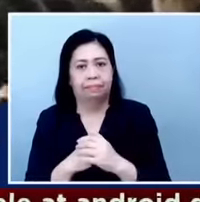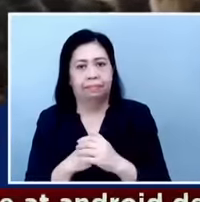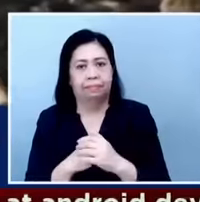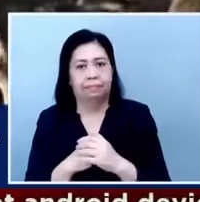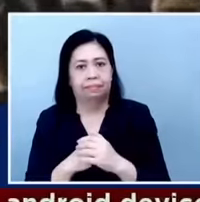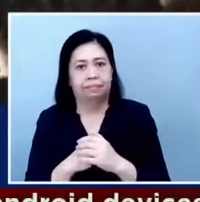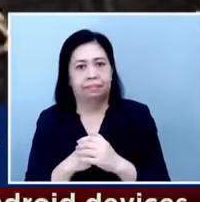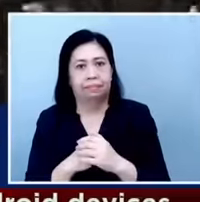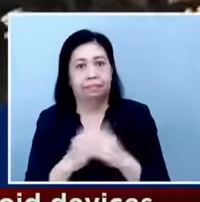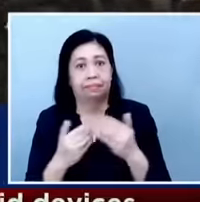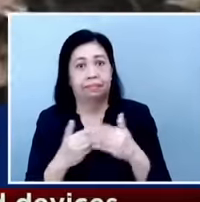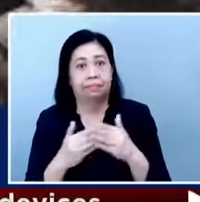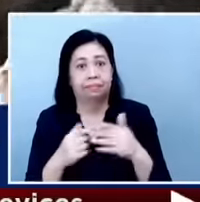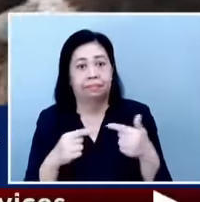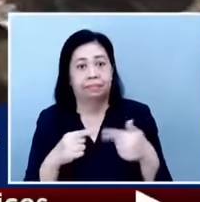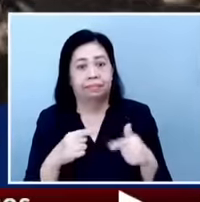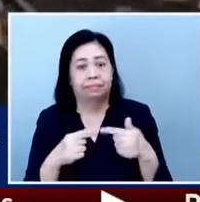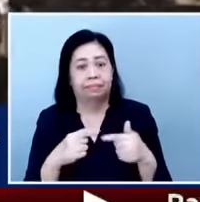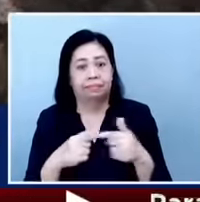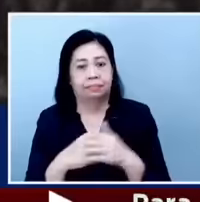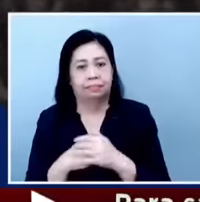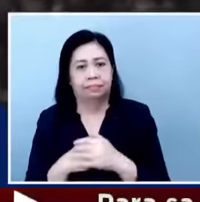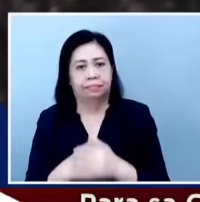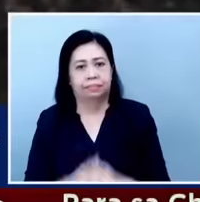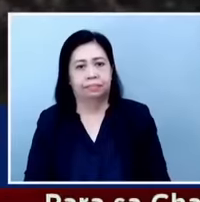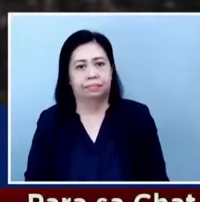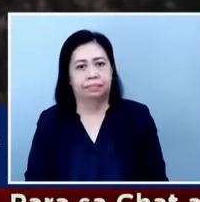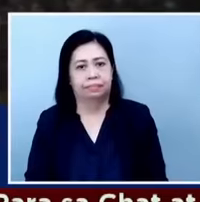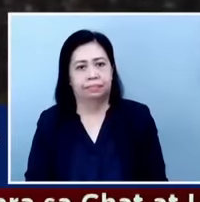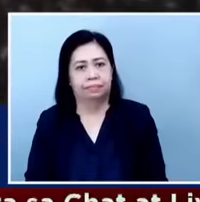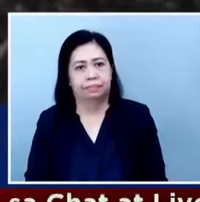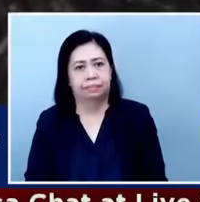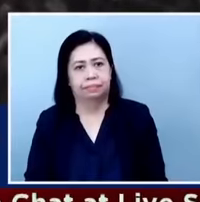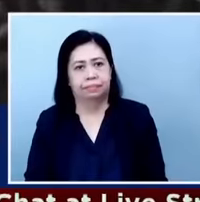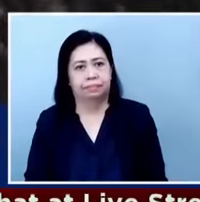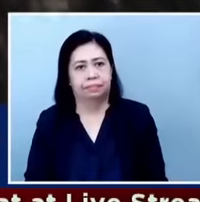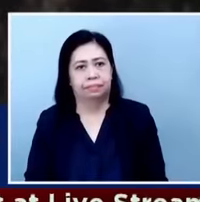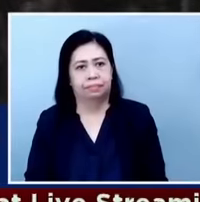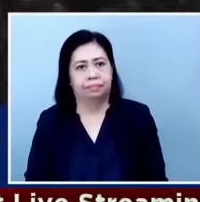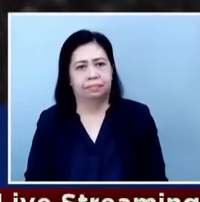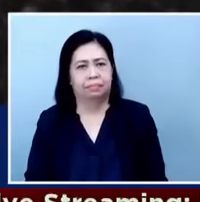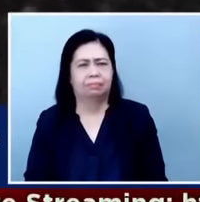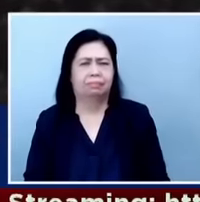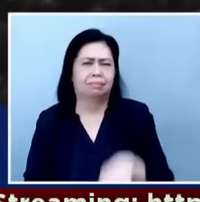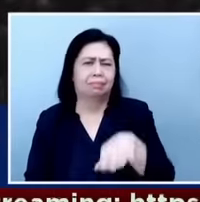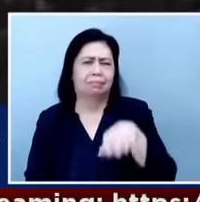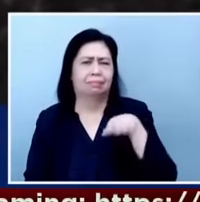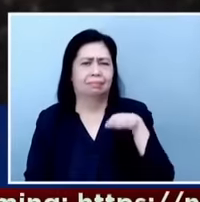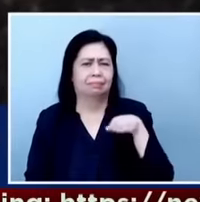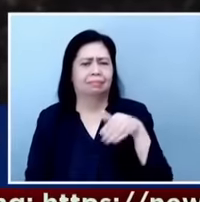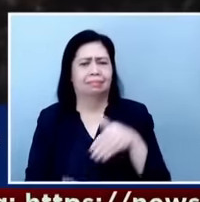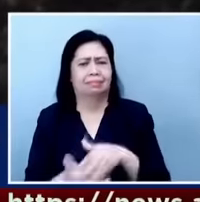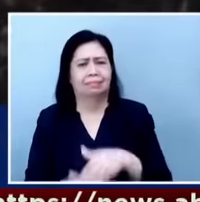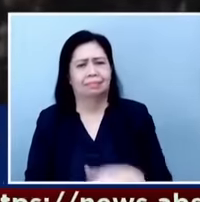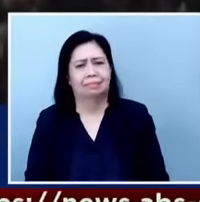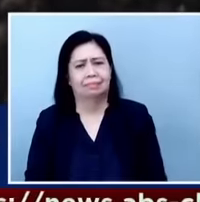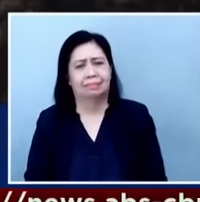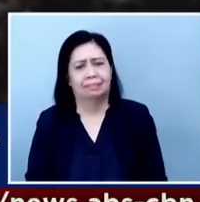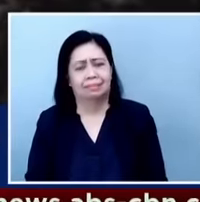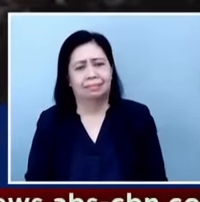Nasa may entrance na ng underpass. Nasa may entrance. Oh, umatras na naman. Umatras na